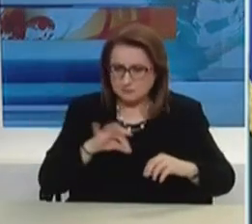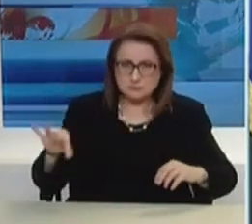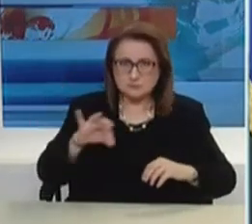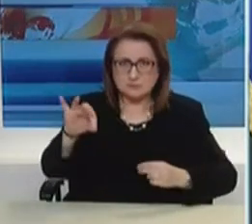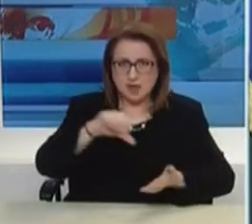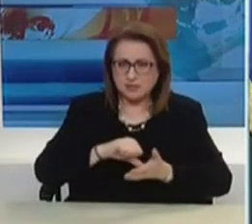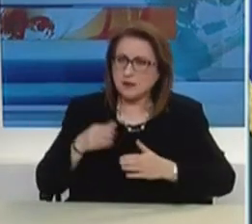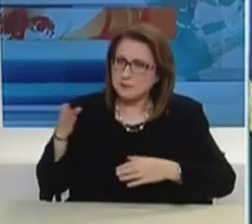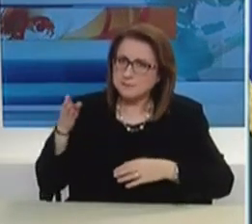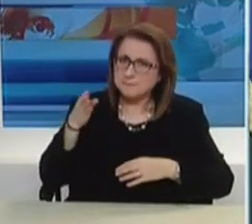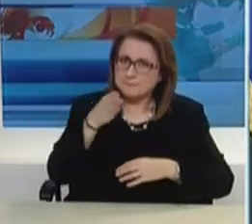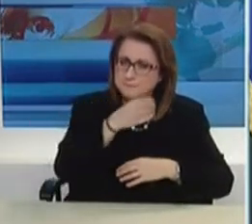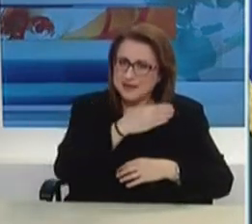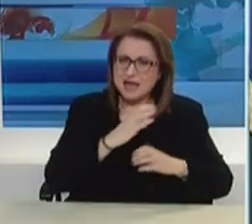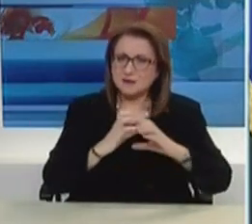Αθήνας